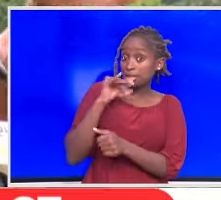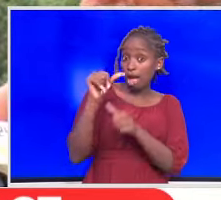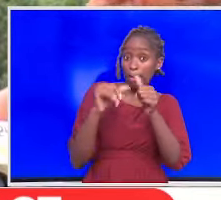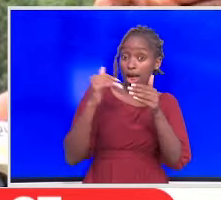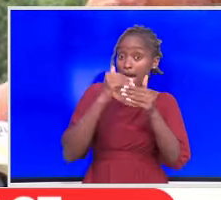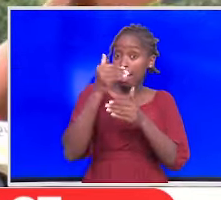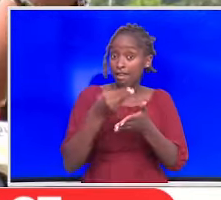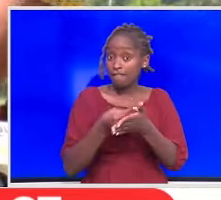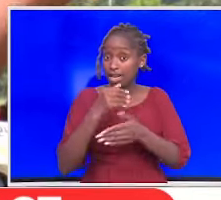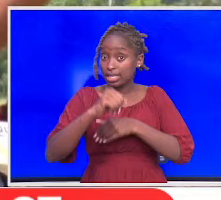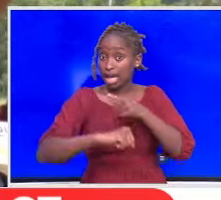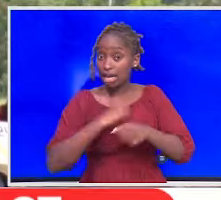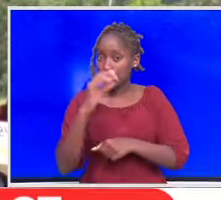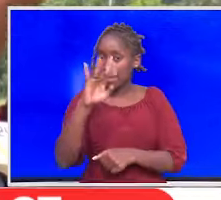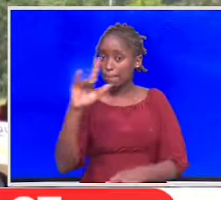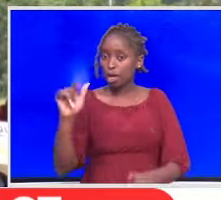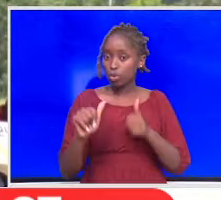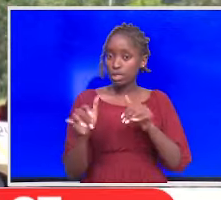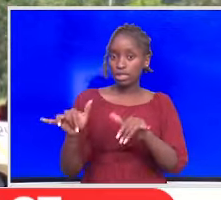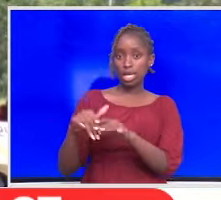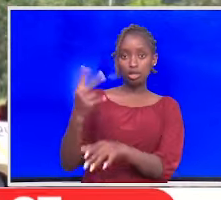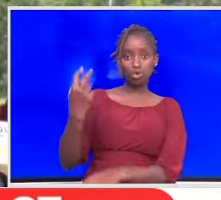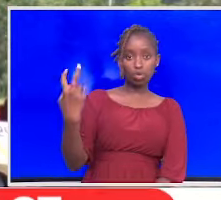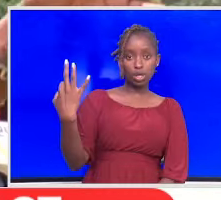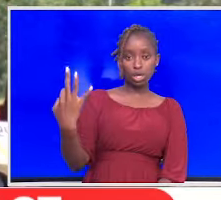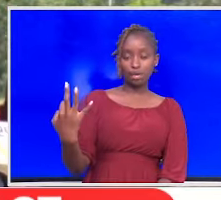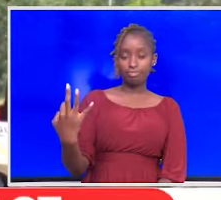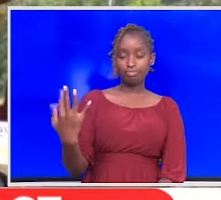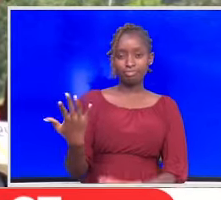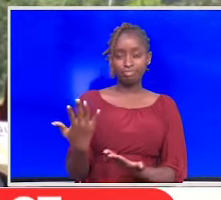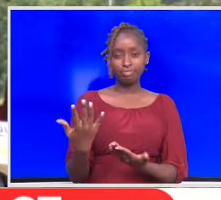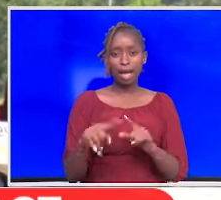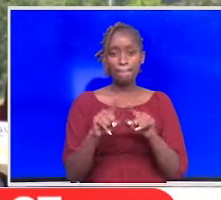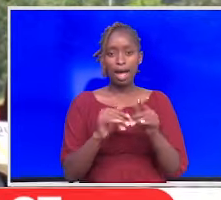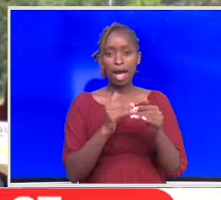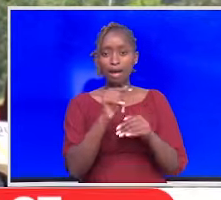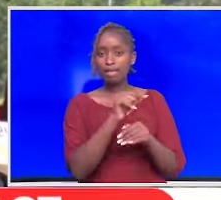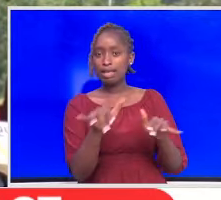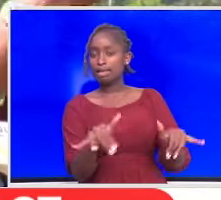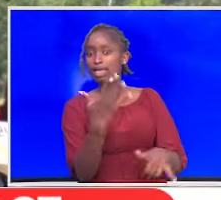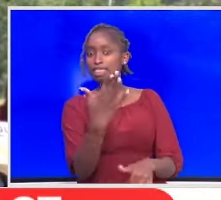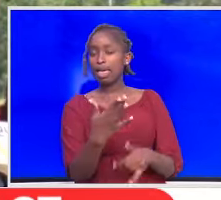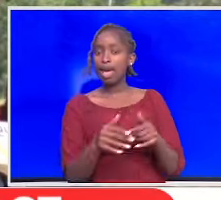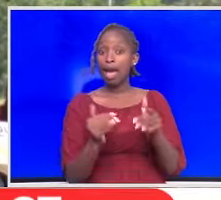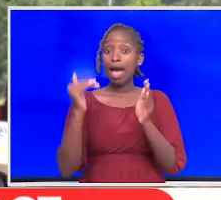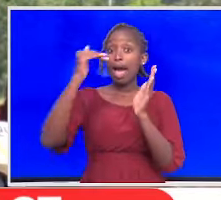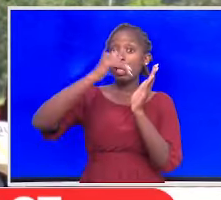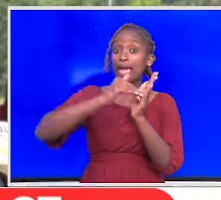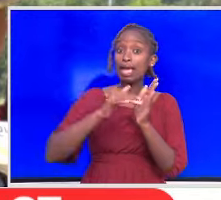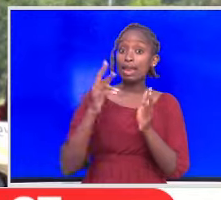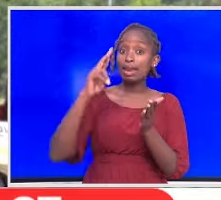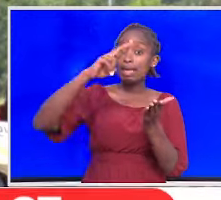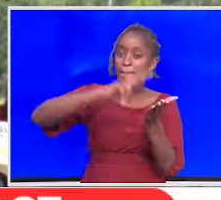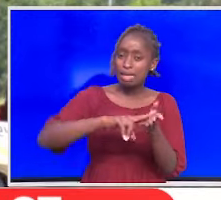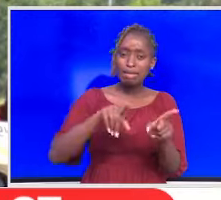after finance act, finance bill ambayo ilikuwa 2023. Lakini baada ya kukaa pale, tena wakarudia yale